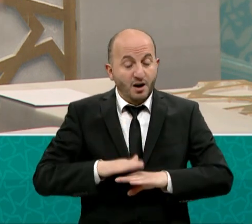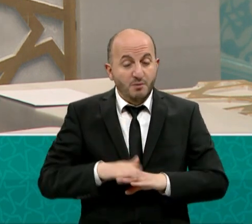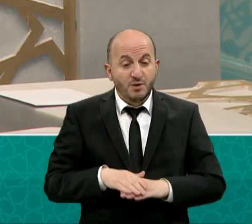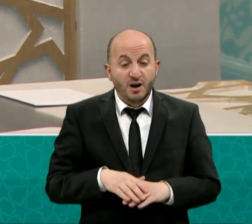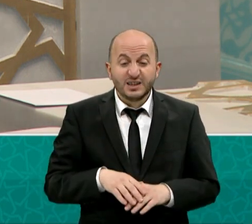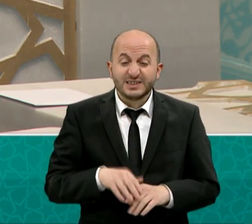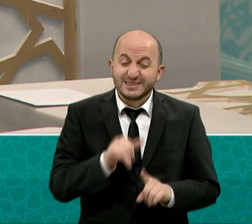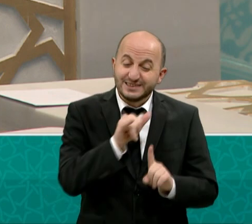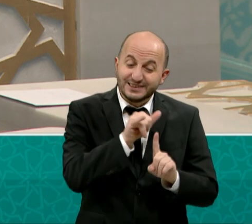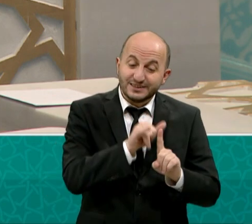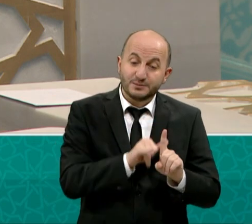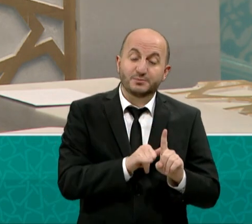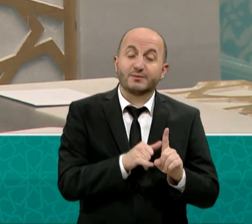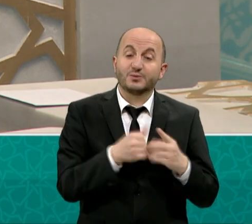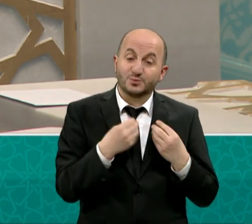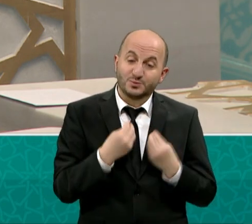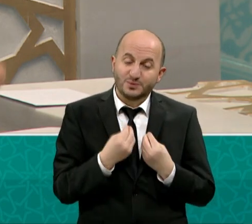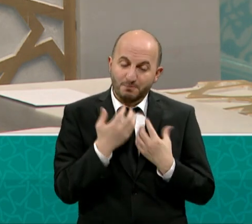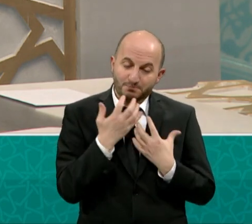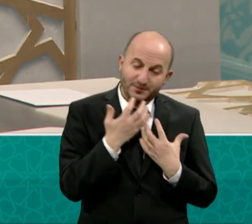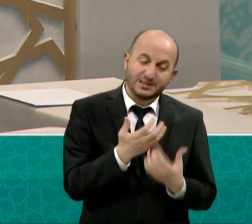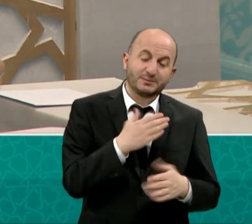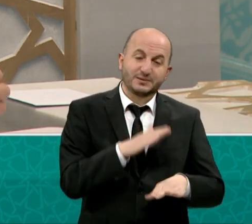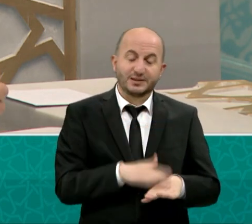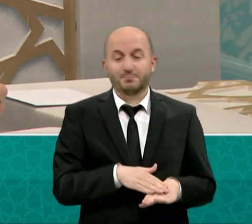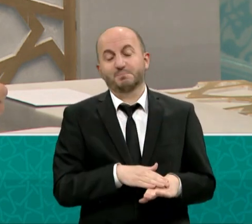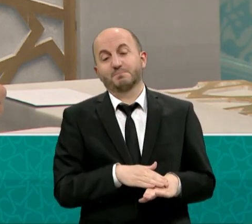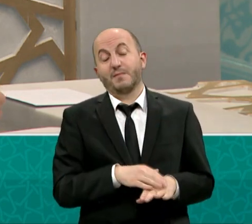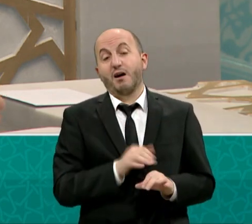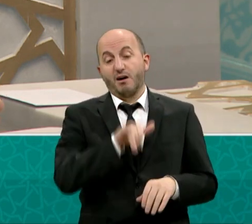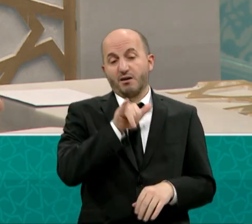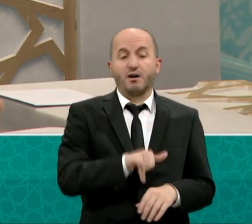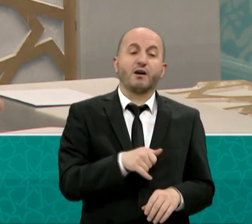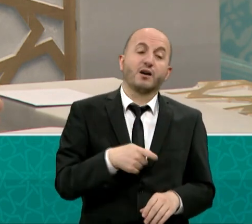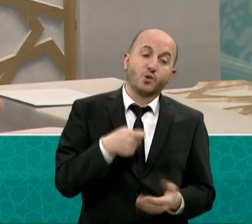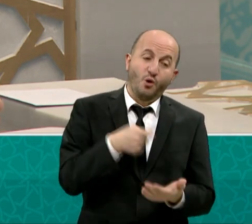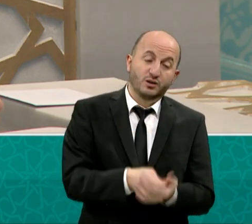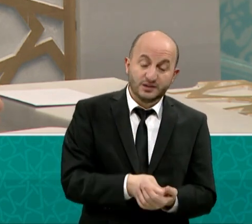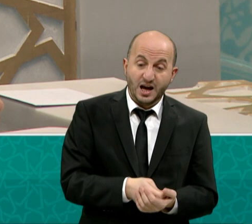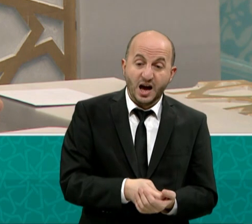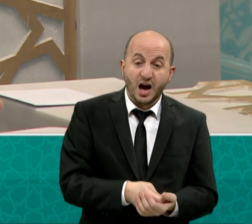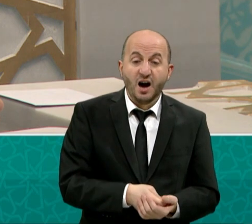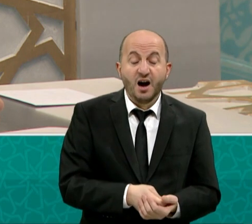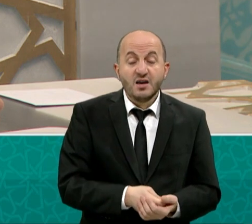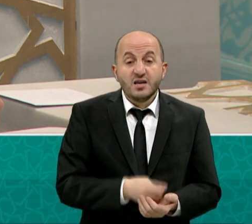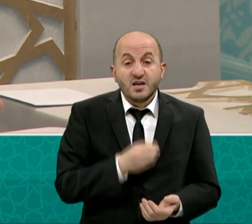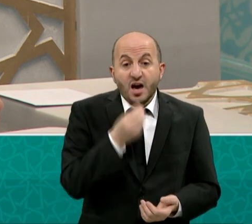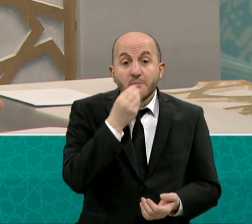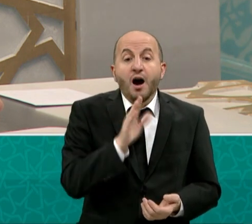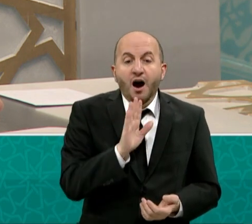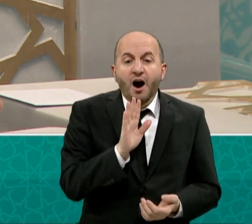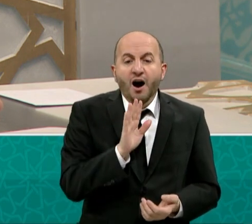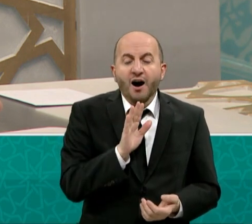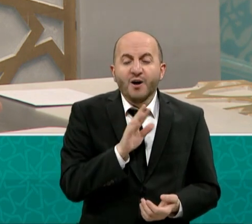Yetime de ihsanla muamele et derken hem haklarını öde, hakkını yeme, hem de ona